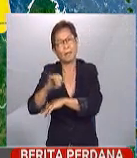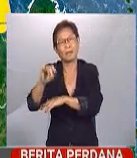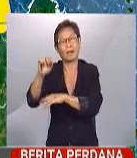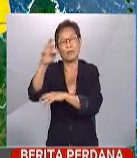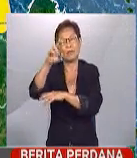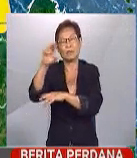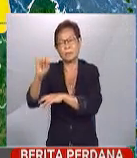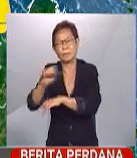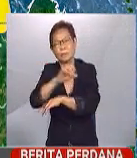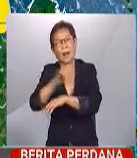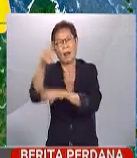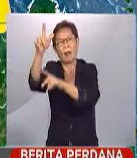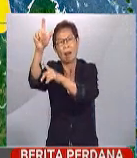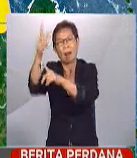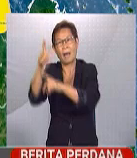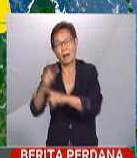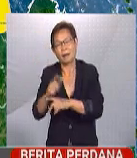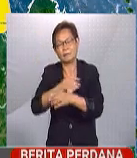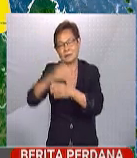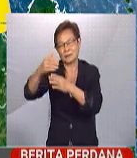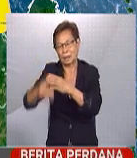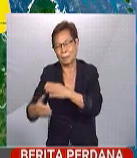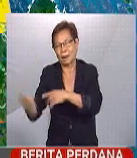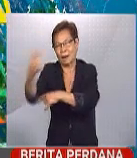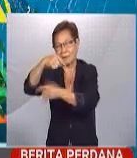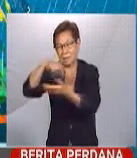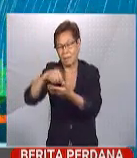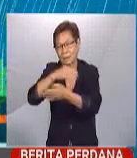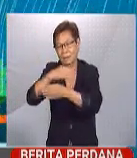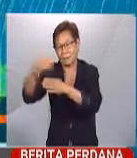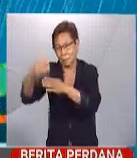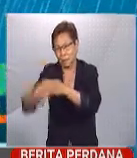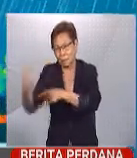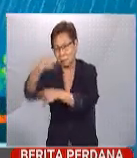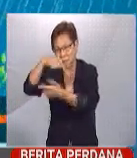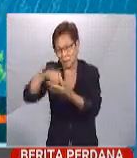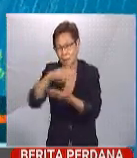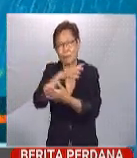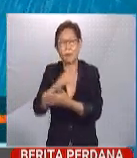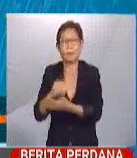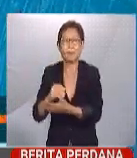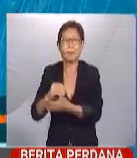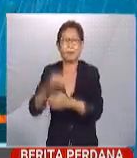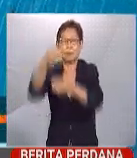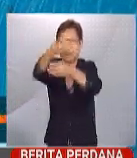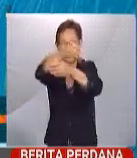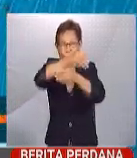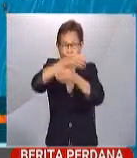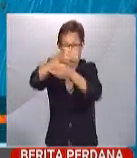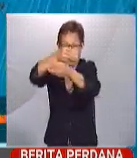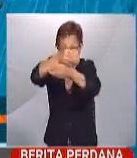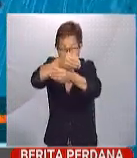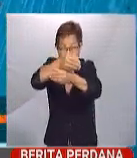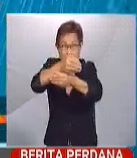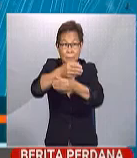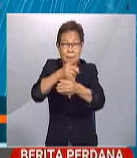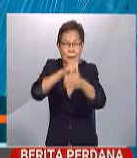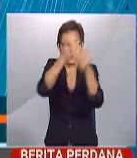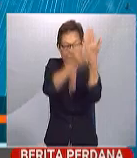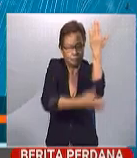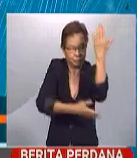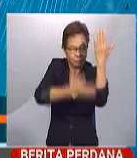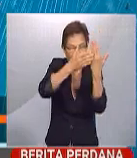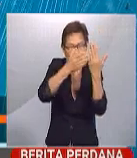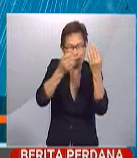ini akan ditamatkan pada hari ini. Dan jika diperhatikan melalui paparan gemerada pada ketika ini, di semenanjung